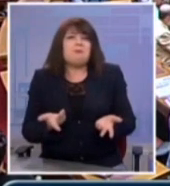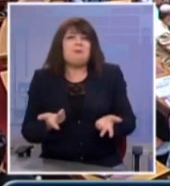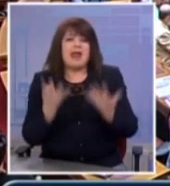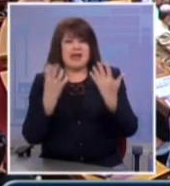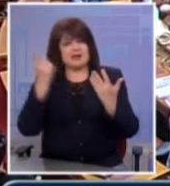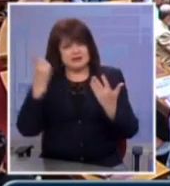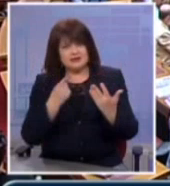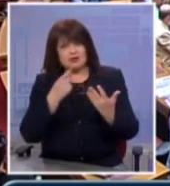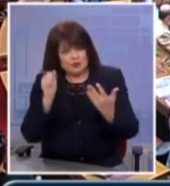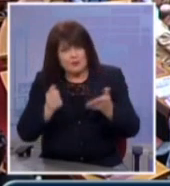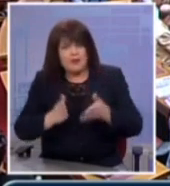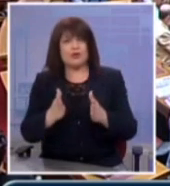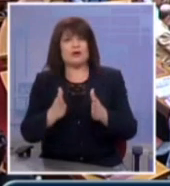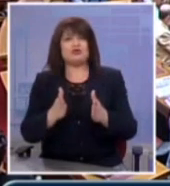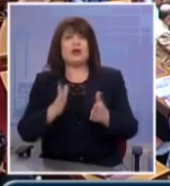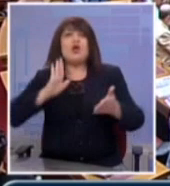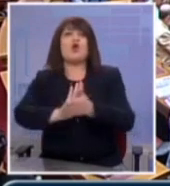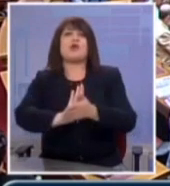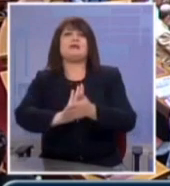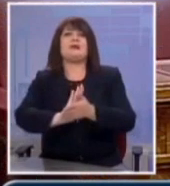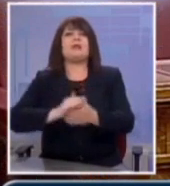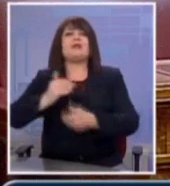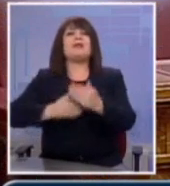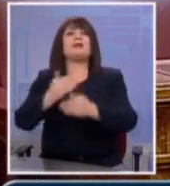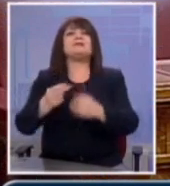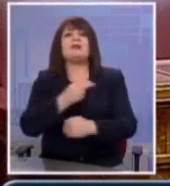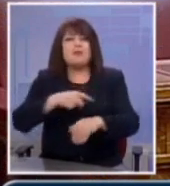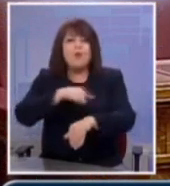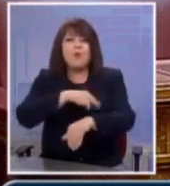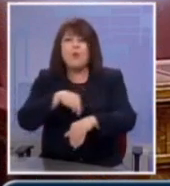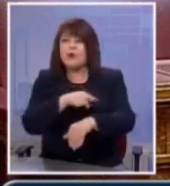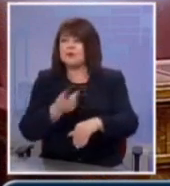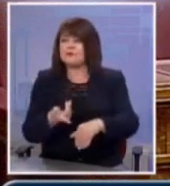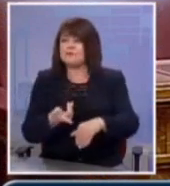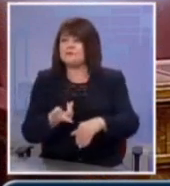90% τουλάχιστον ότι δεν γίνεται. Και έχουμε κολλήσει επί της διαδικασίας.